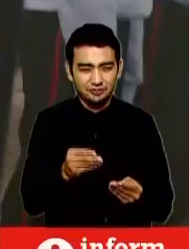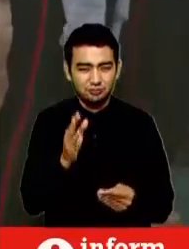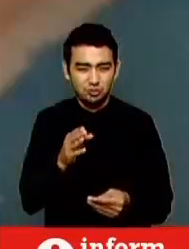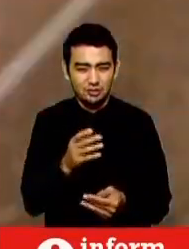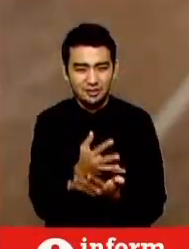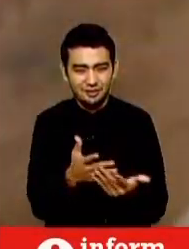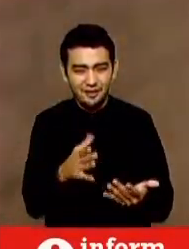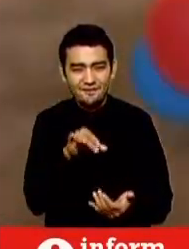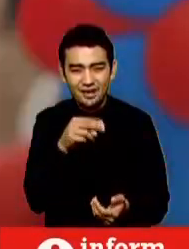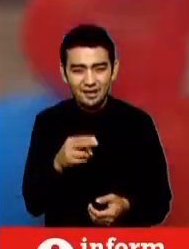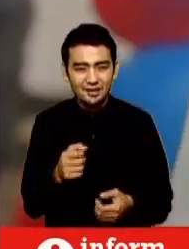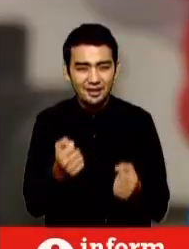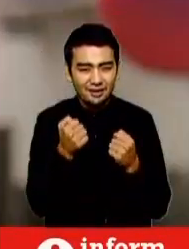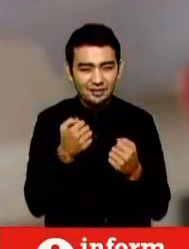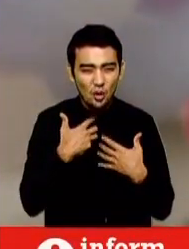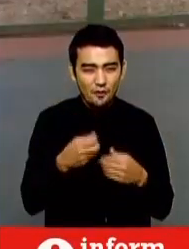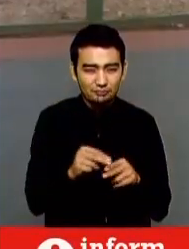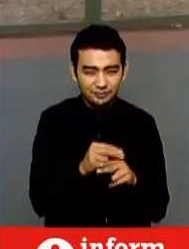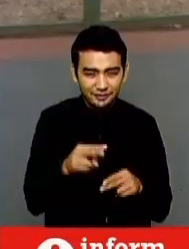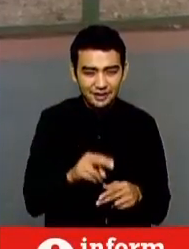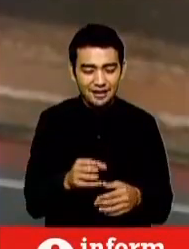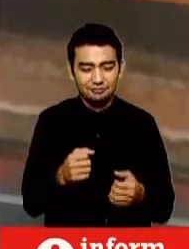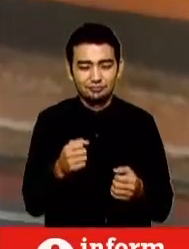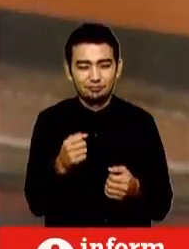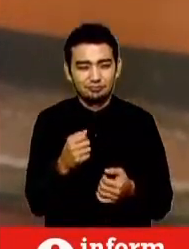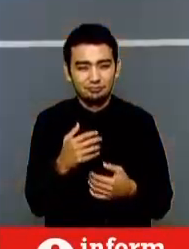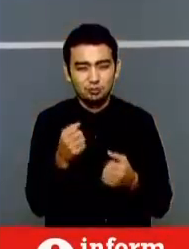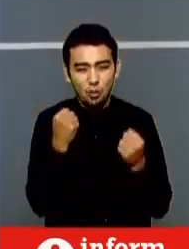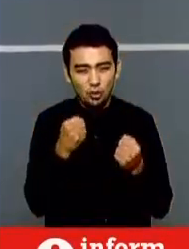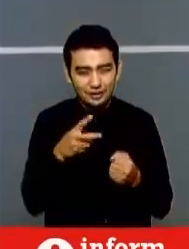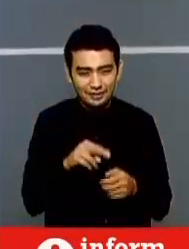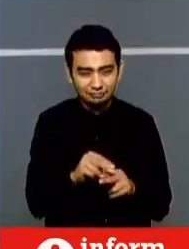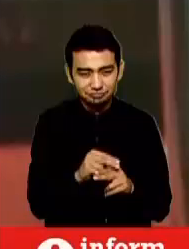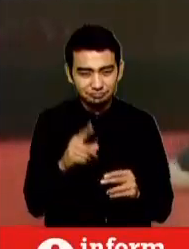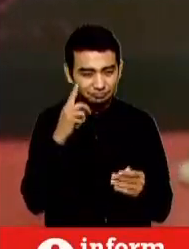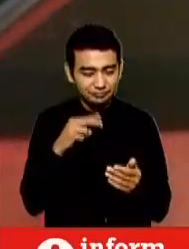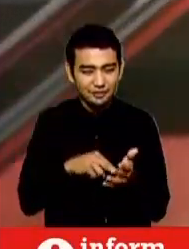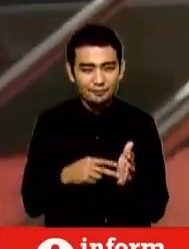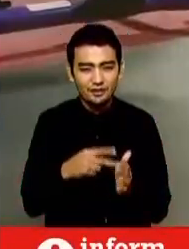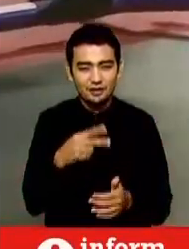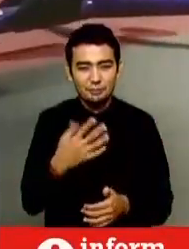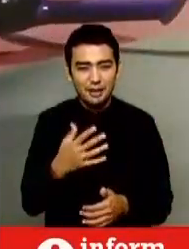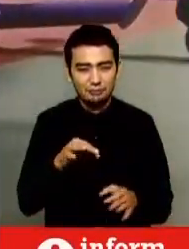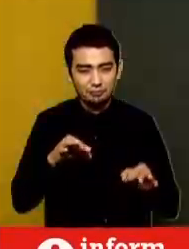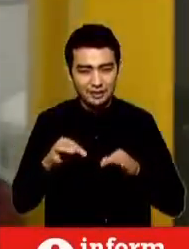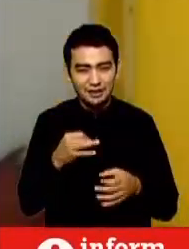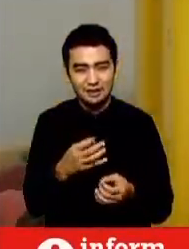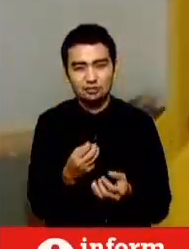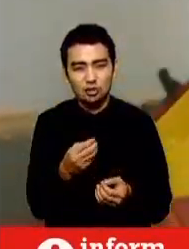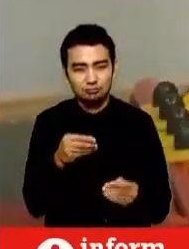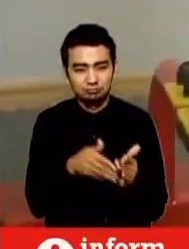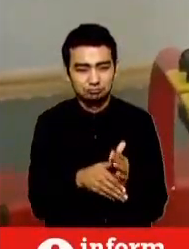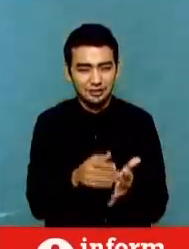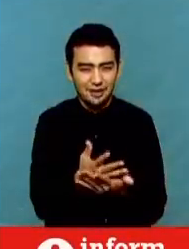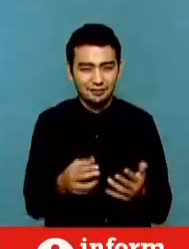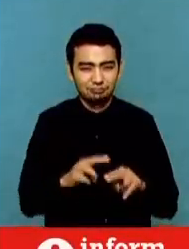бері балаларды сауықтыру мен спортты қолдауға қатысты 25 ірі жоба жүзеге асырылды. Биылда қаражат тағы бірнеше нысанның құрылысына